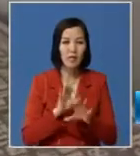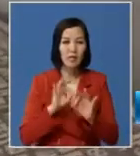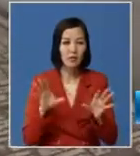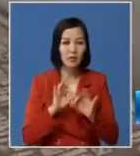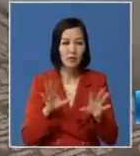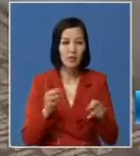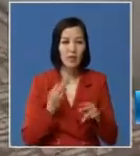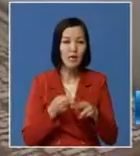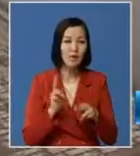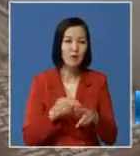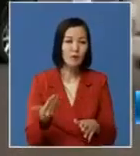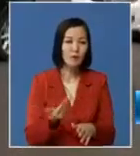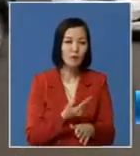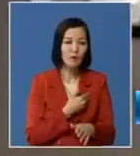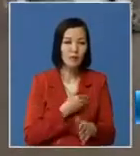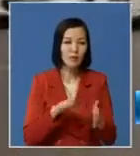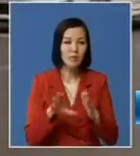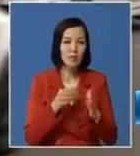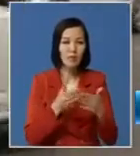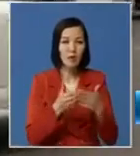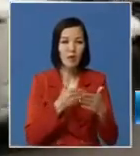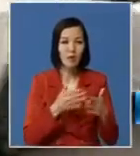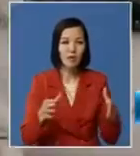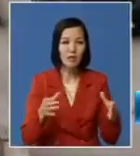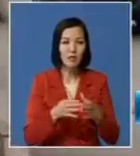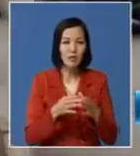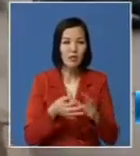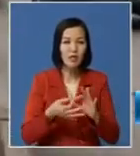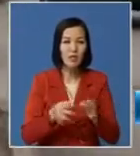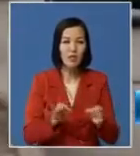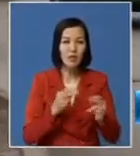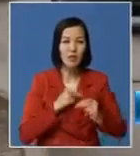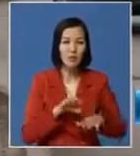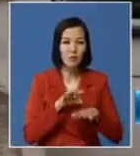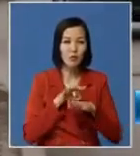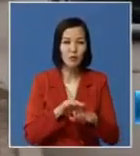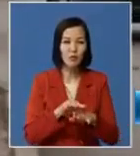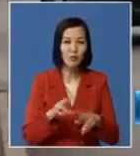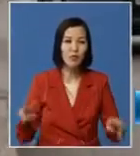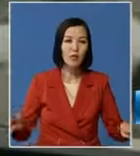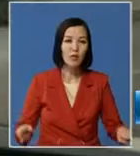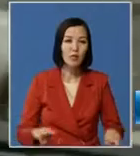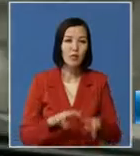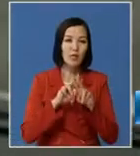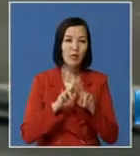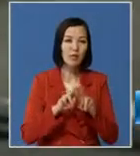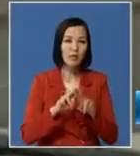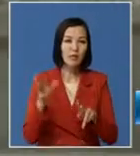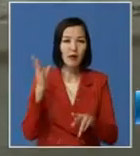барысында халыққа кеңінен түсіндірілді. Тіпті үміткердің сайлау алды штабтары жан-жақты жұмыс